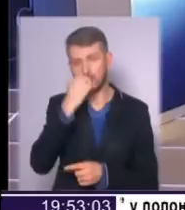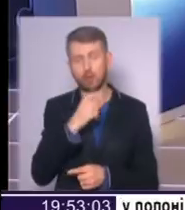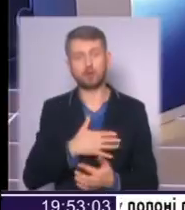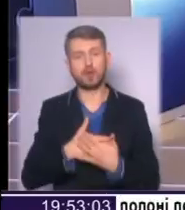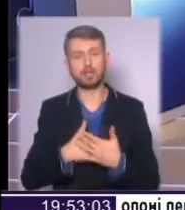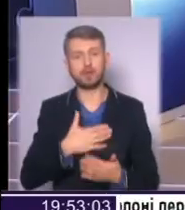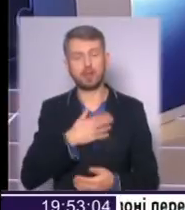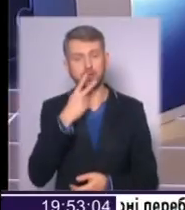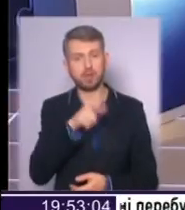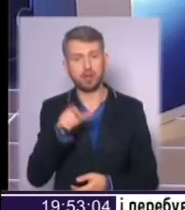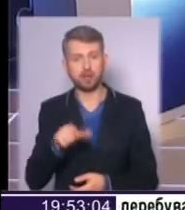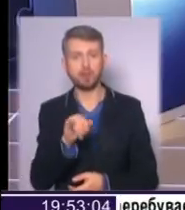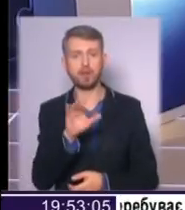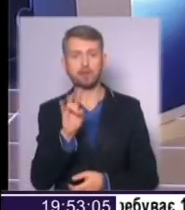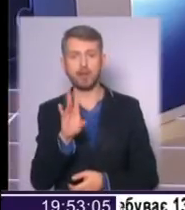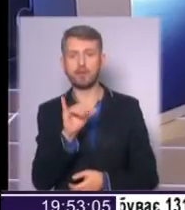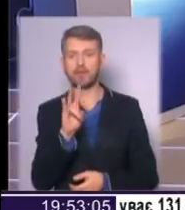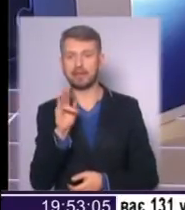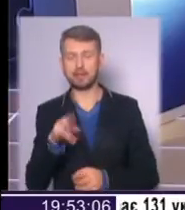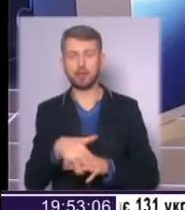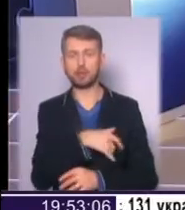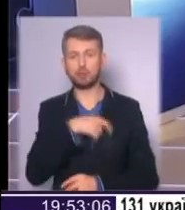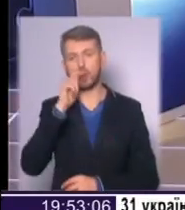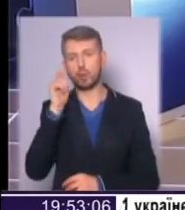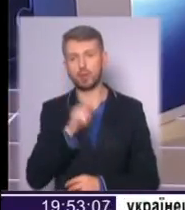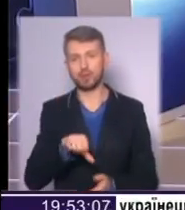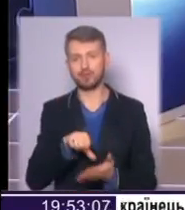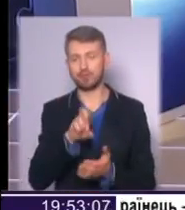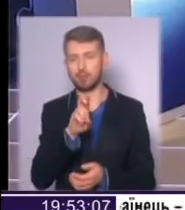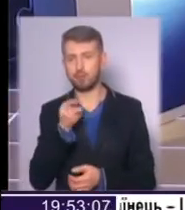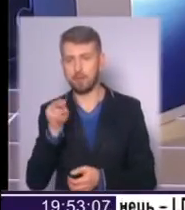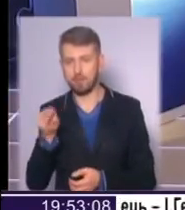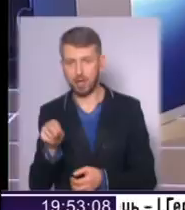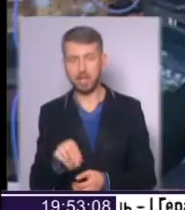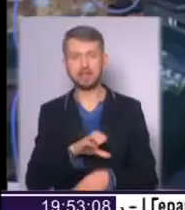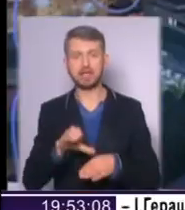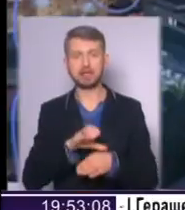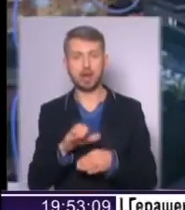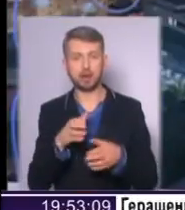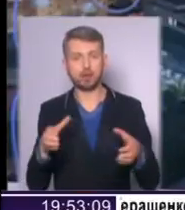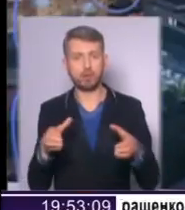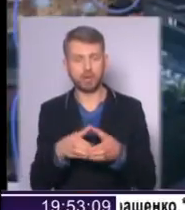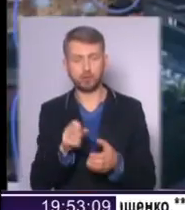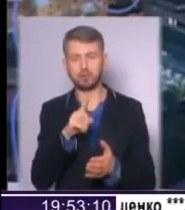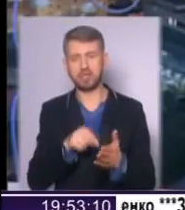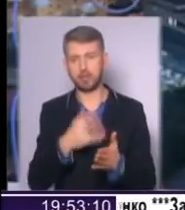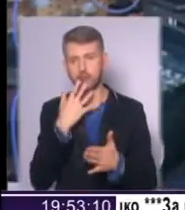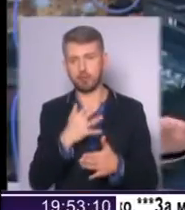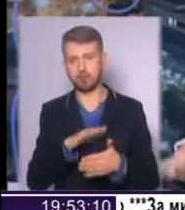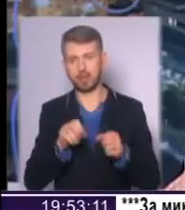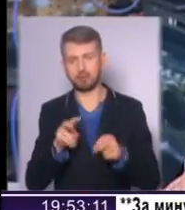нашим глядачам. Іван Вінник, народний депутат України, член депутатської фракції партії «Блок Петра Порошенка», секретар парламенту комітету з питань національної безпеки і